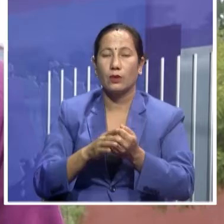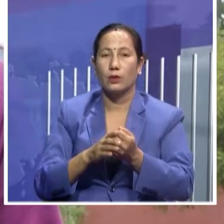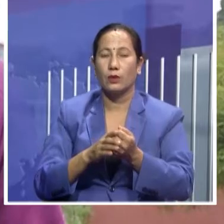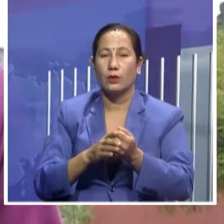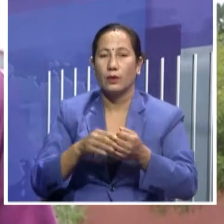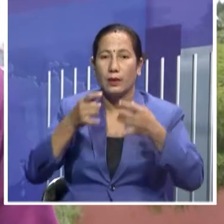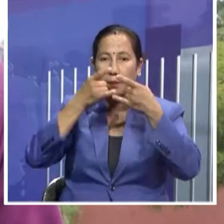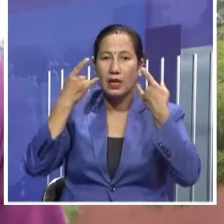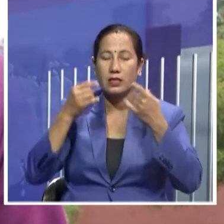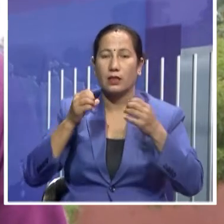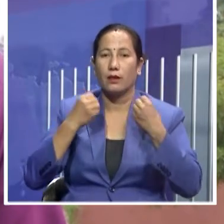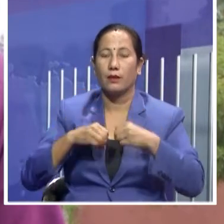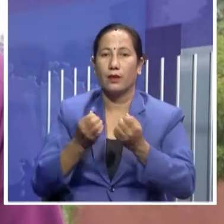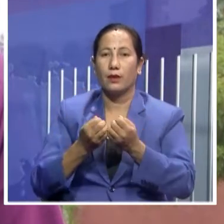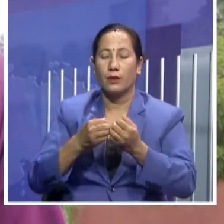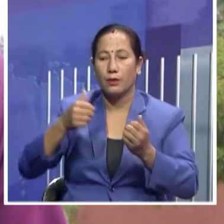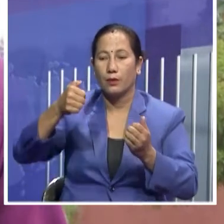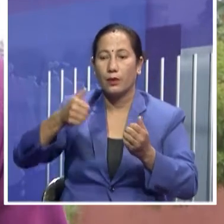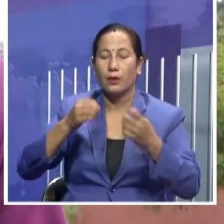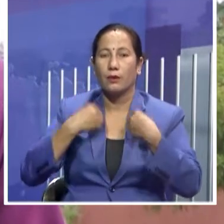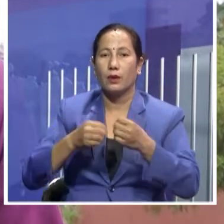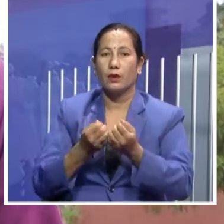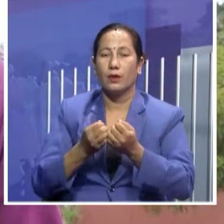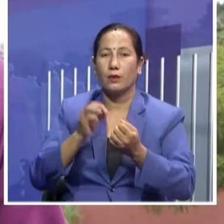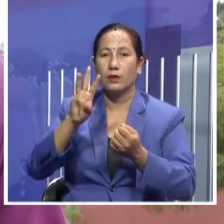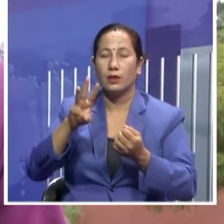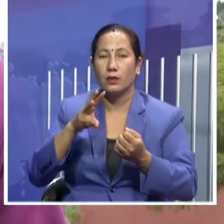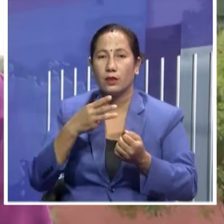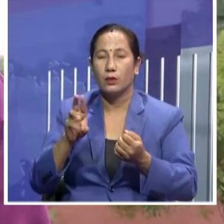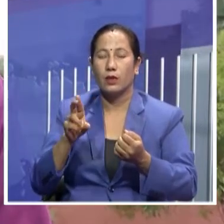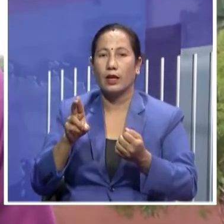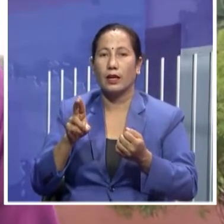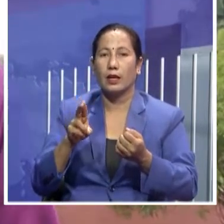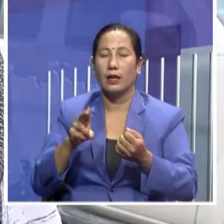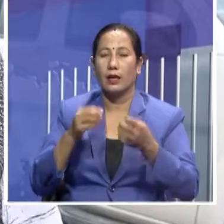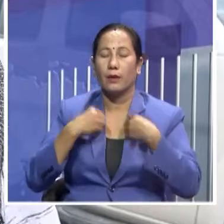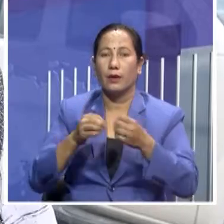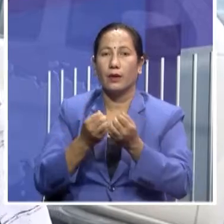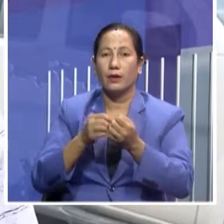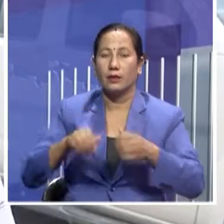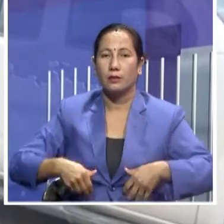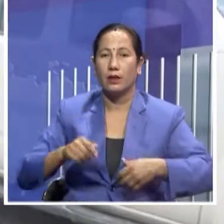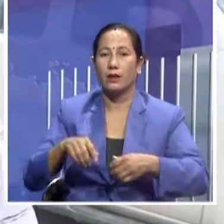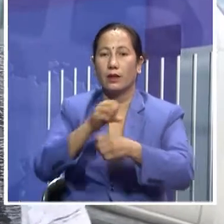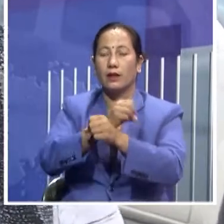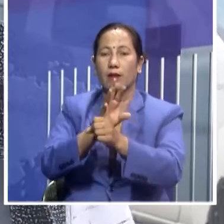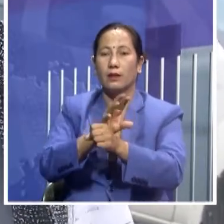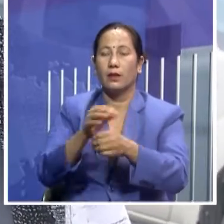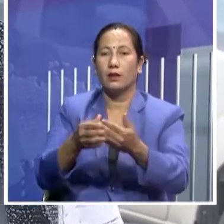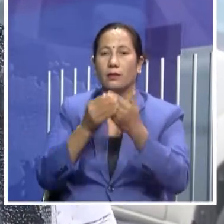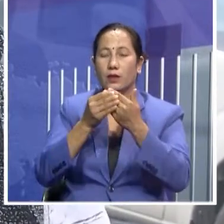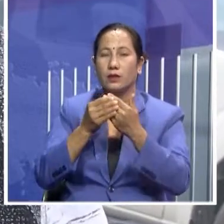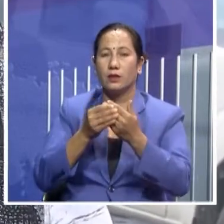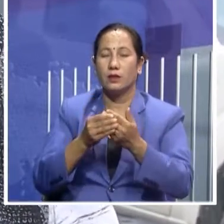मास्क लगाऊँ अनि सेनिटाइजर प्रयोग गरेर तिनवटा यस भन्छ यसरी मनाउने। COVID-19 बस्न रोकथाम हुने